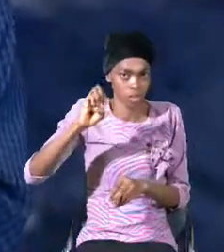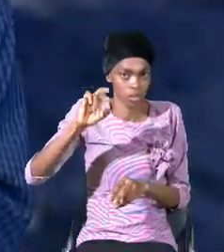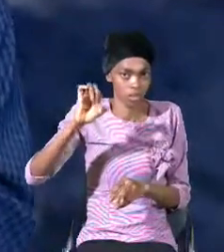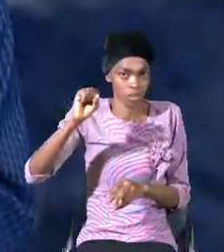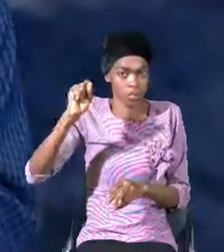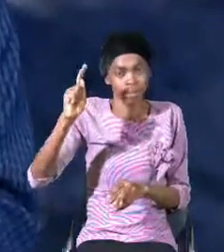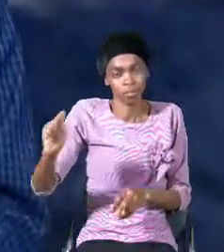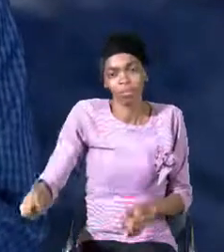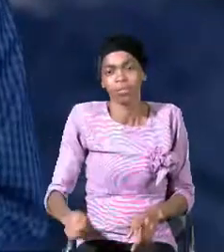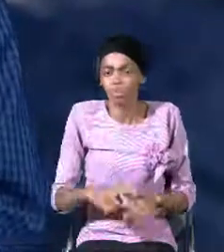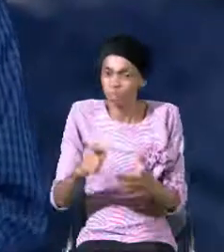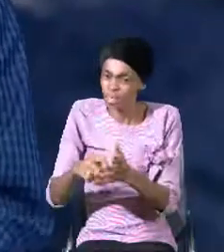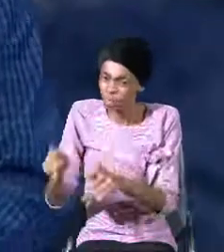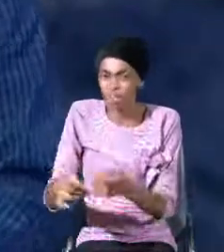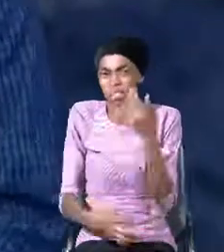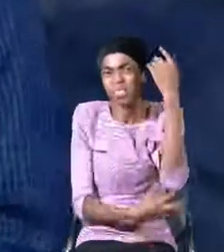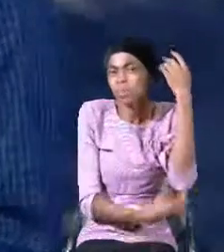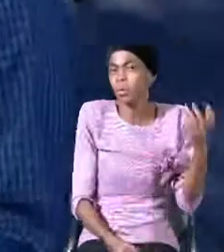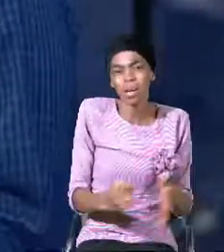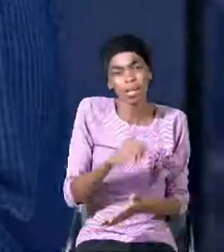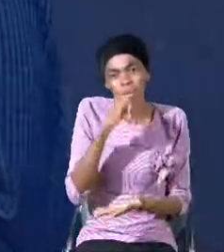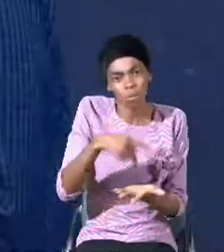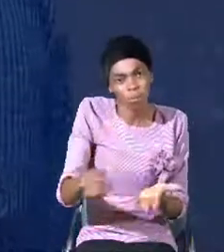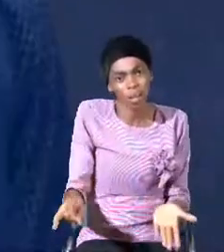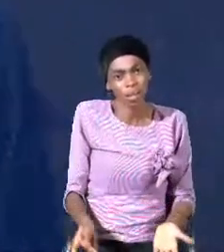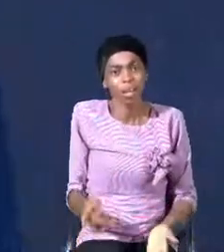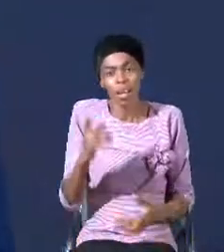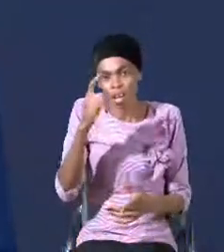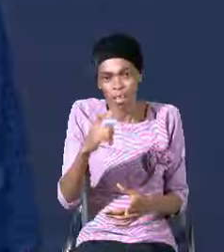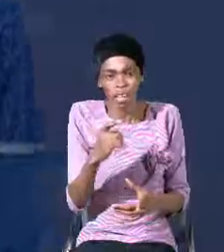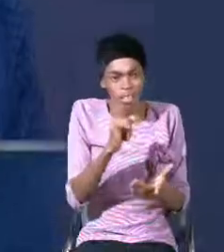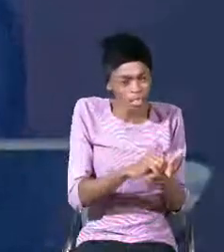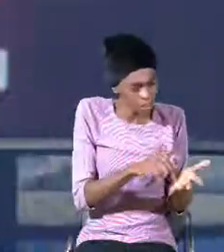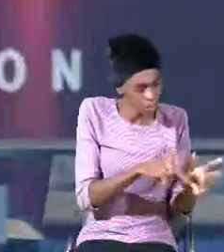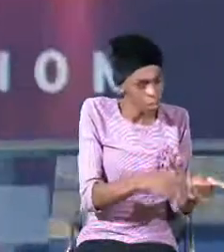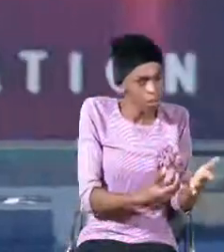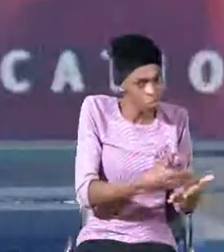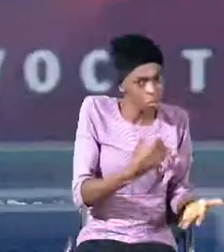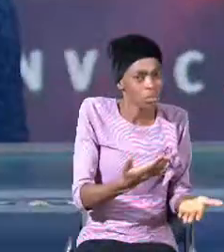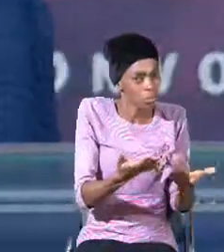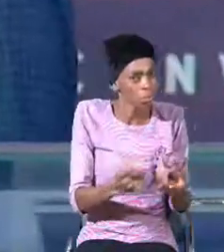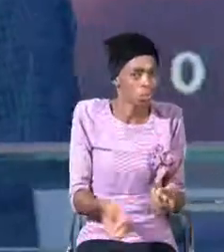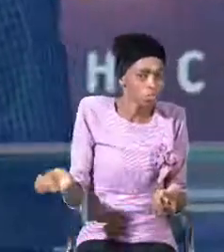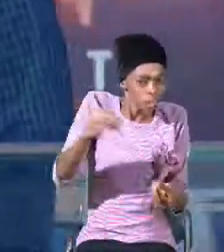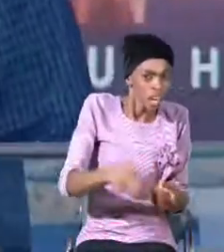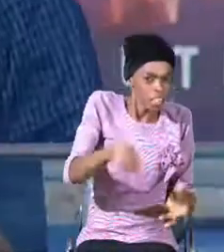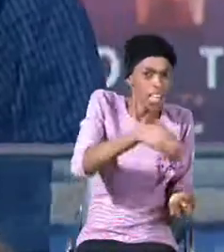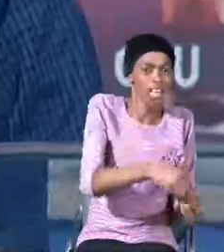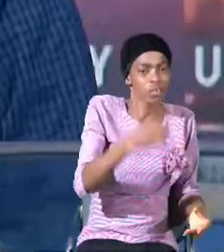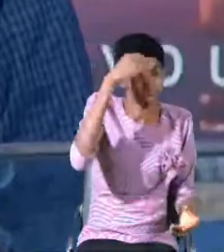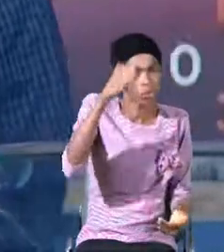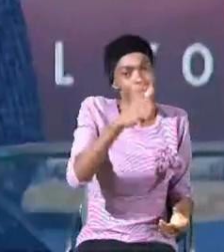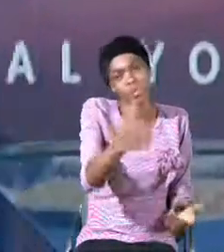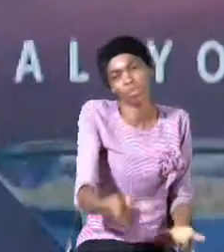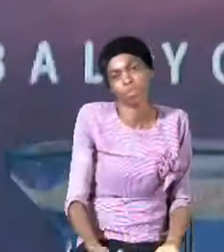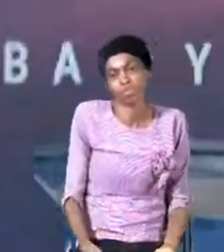Ils s'amassent des trésors pour eux-mêmes, mais ils ne sont pas riches envers Dieu. Quand tu prends soin des pauvres, tu éduques les orphelins.